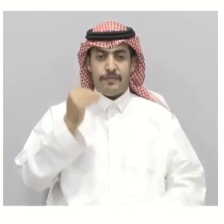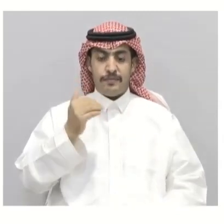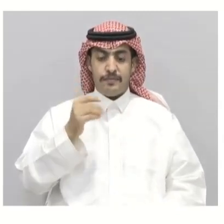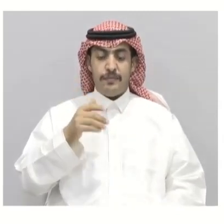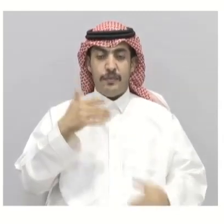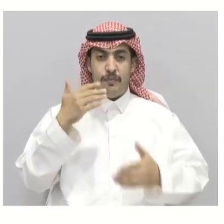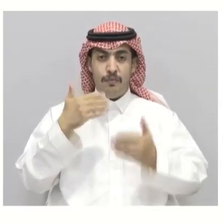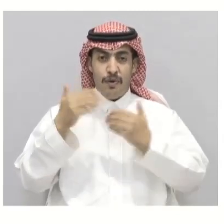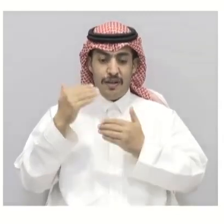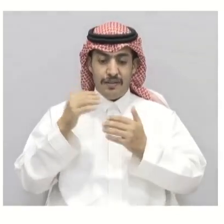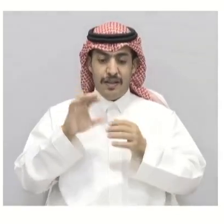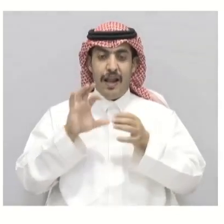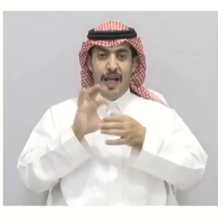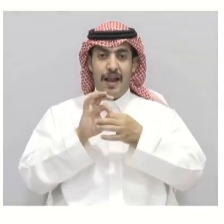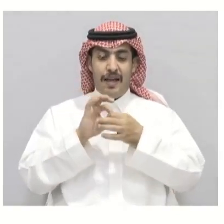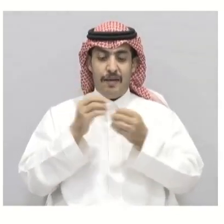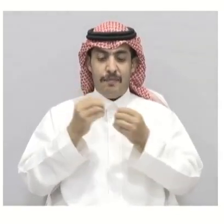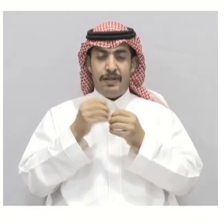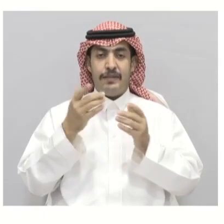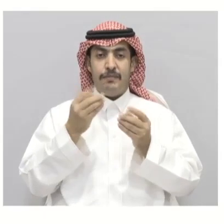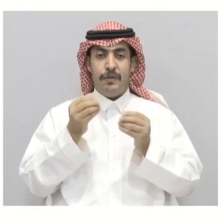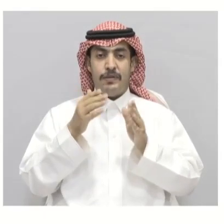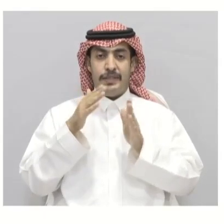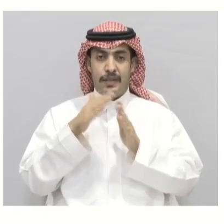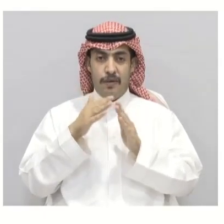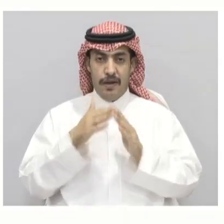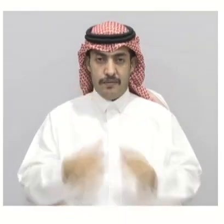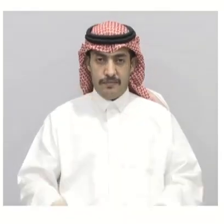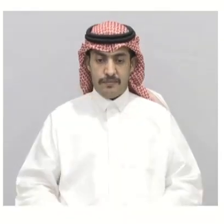سنراجع العلاقات بين الزوايا